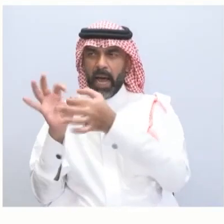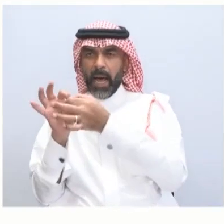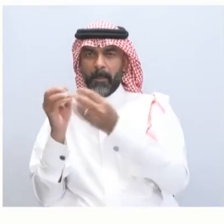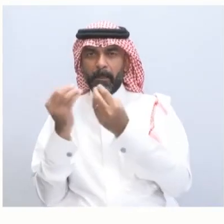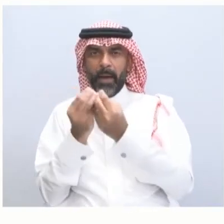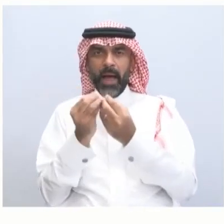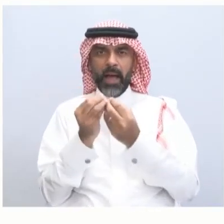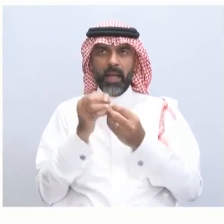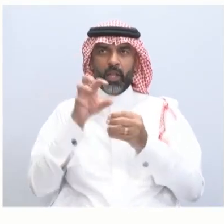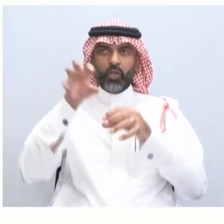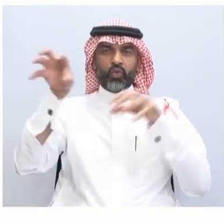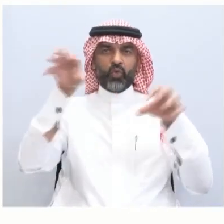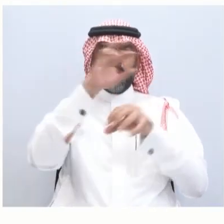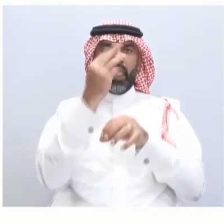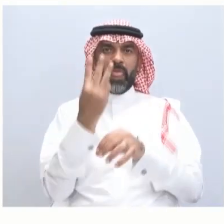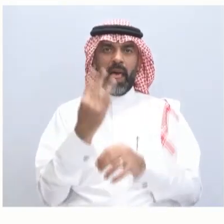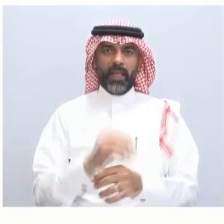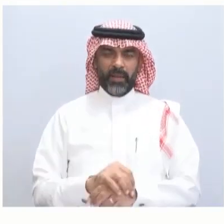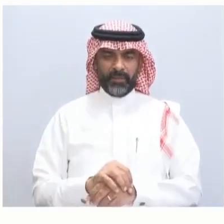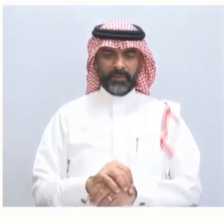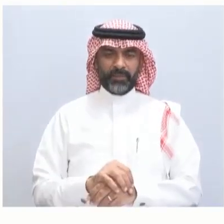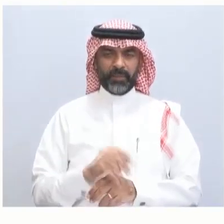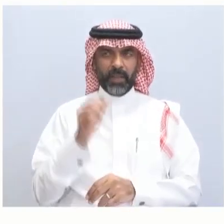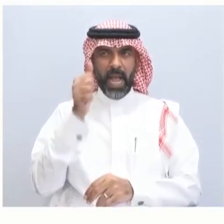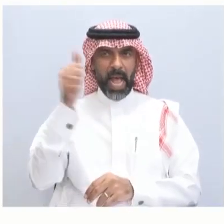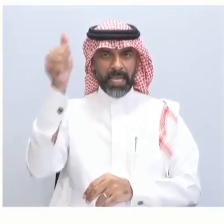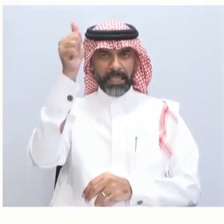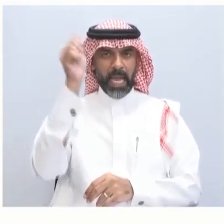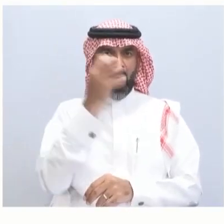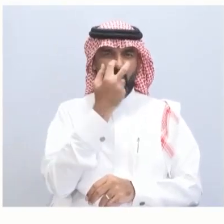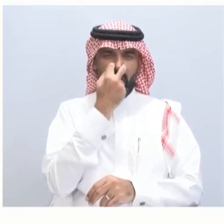الثلاث ما هي اسيا وافريقيا